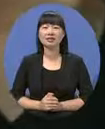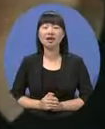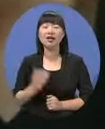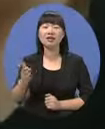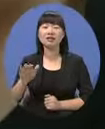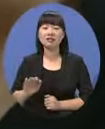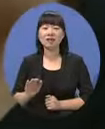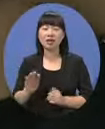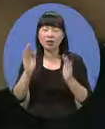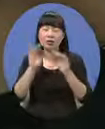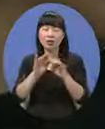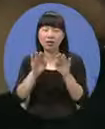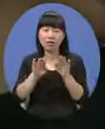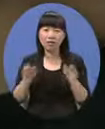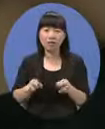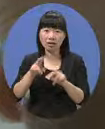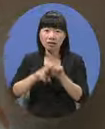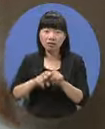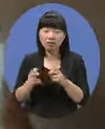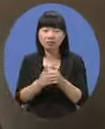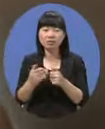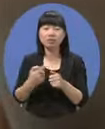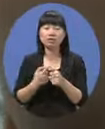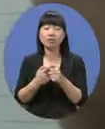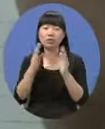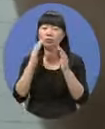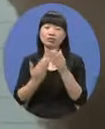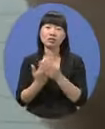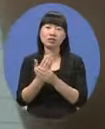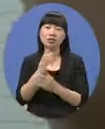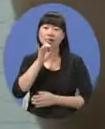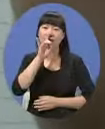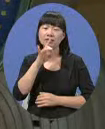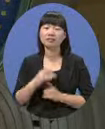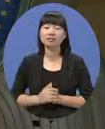하지만 책상에 앉는다고 저절로 공부가 되는 것은 아니었다.